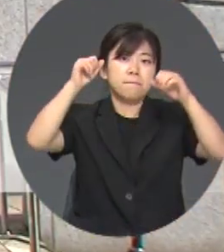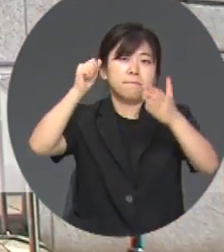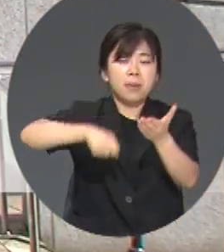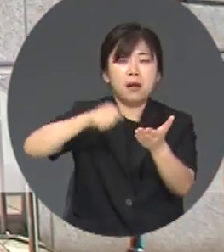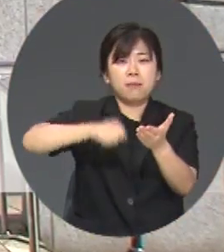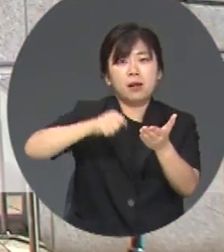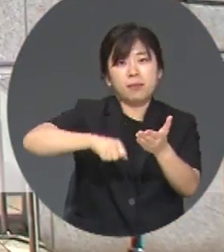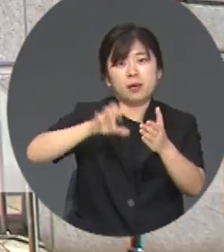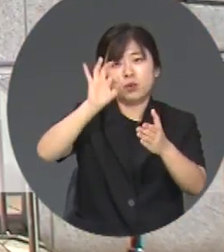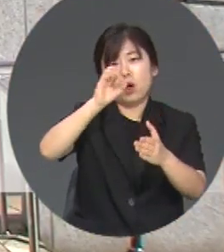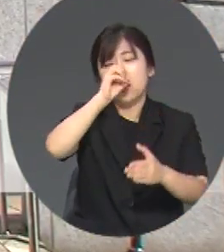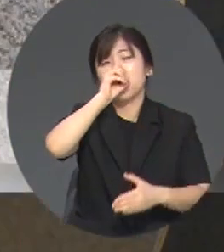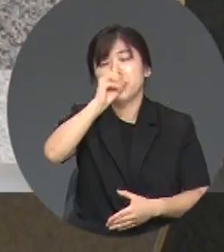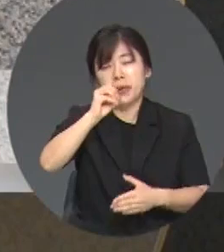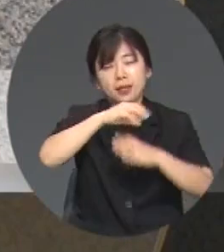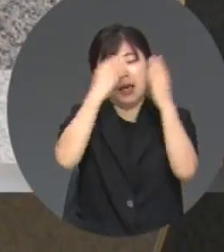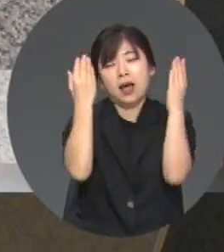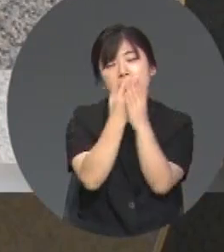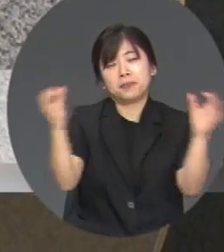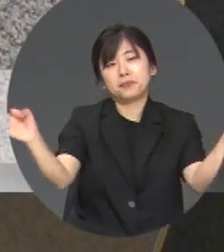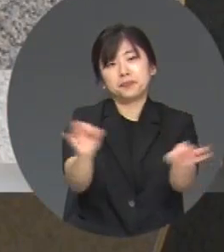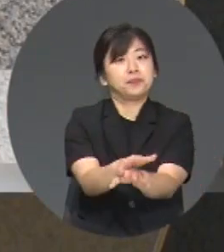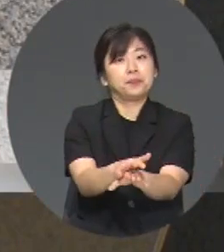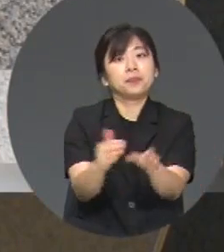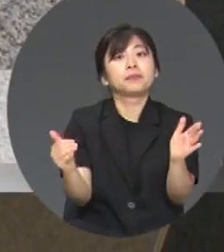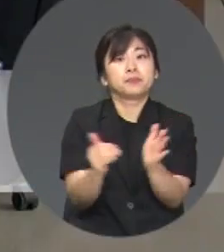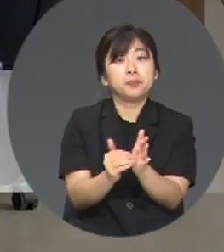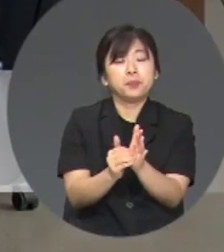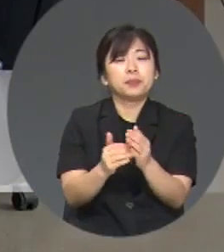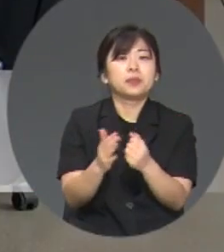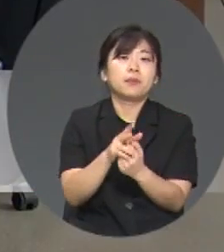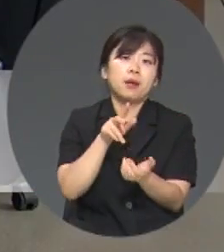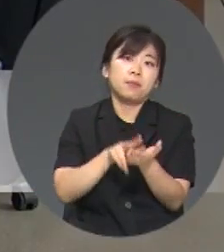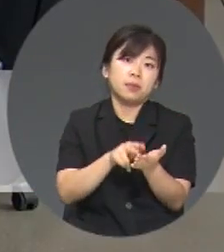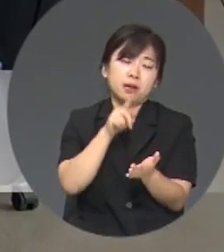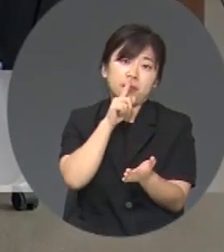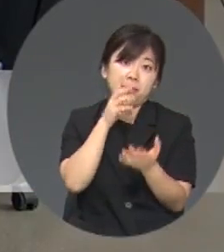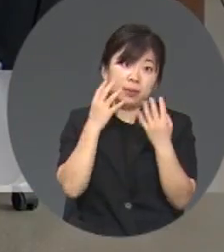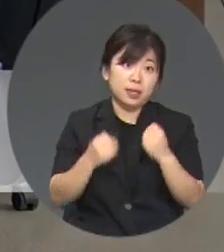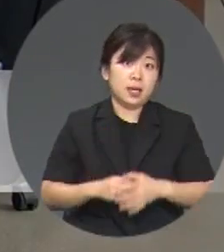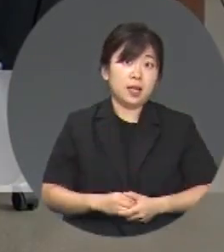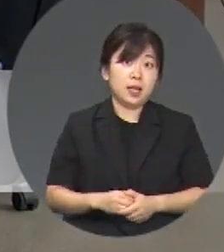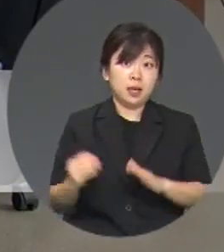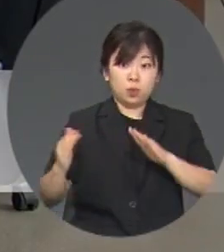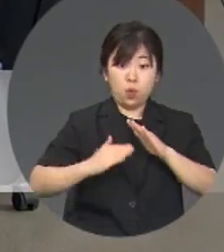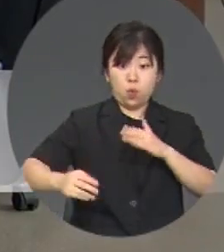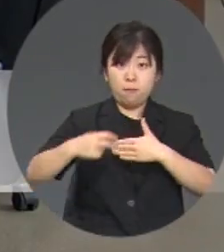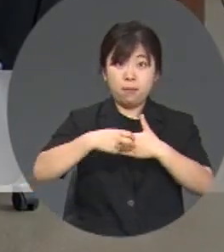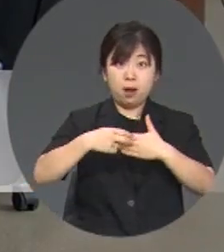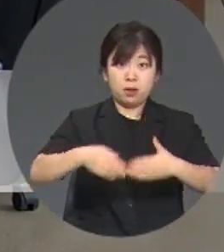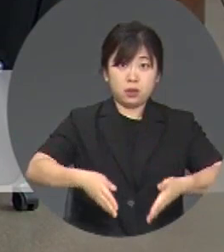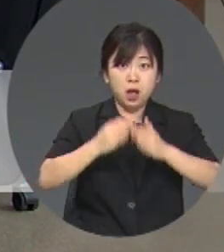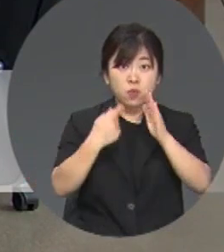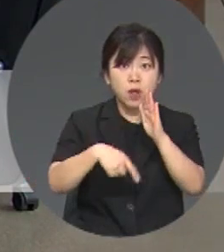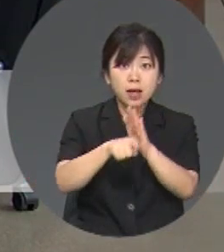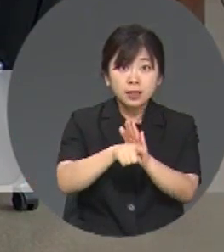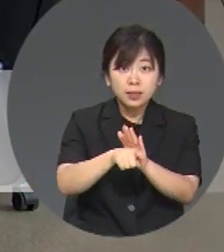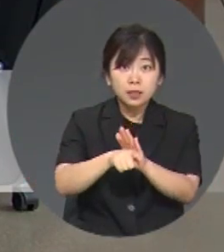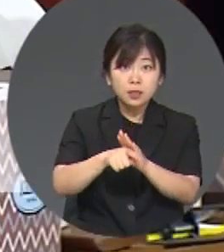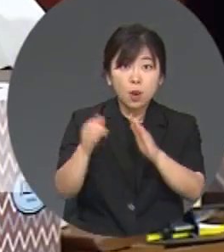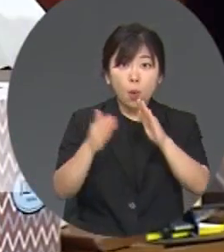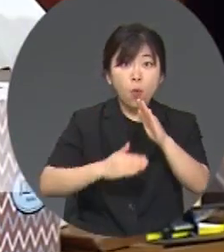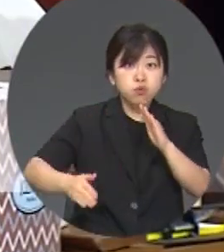걸렸습니다 앞서 하동군의회 기획행정 위원회와 본회의에서는 공공의료원 설립을 위한 공유재산 관리